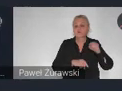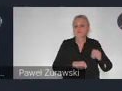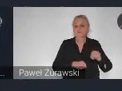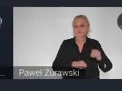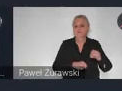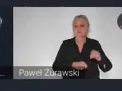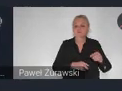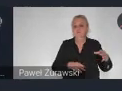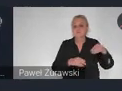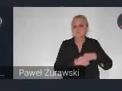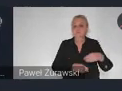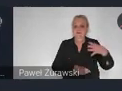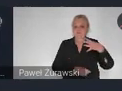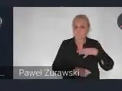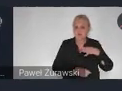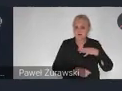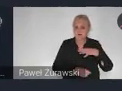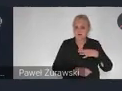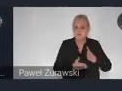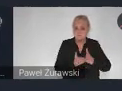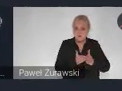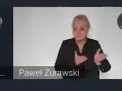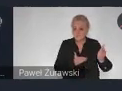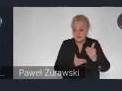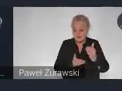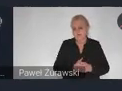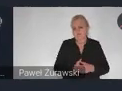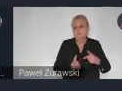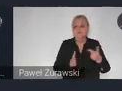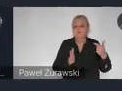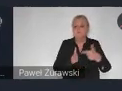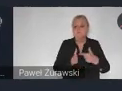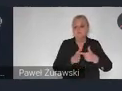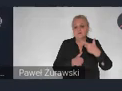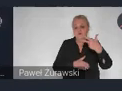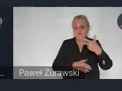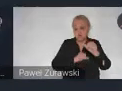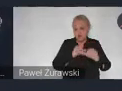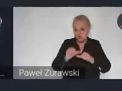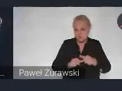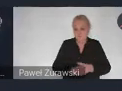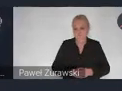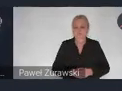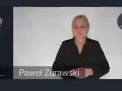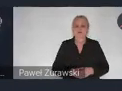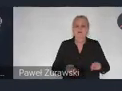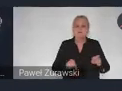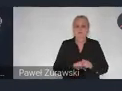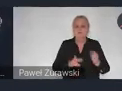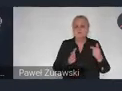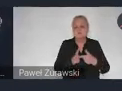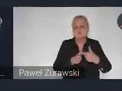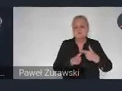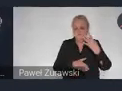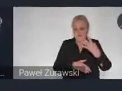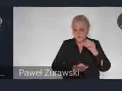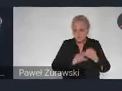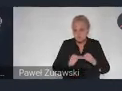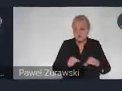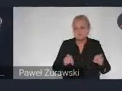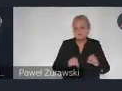objęty wartością pośrednią na 2023 rok i 2024 oraz